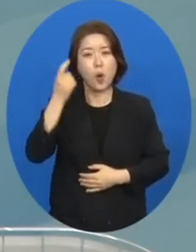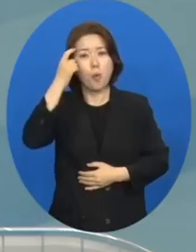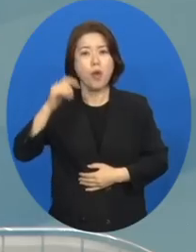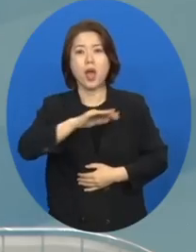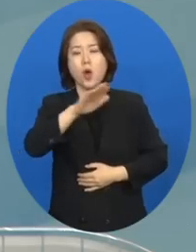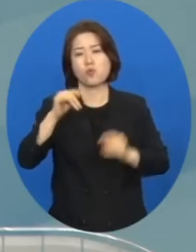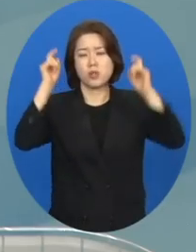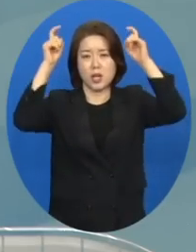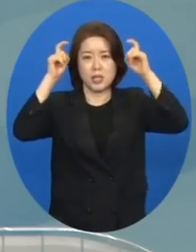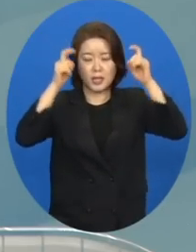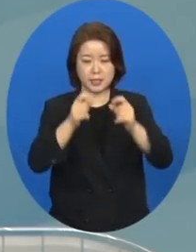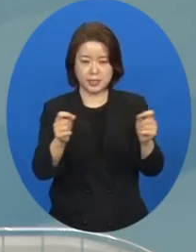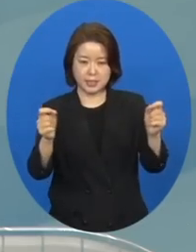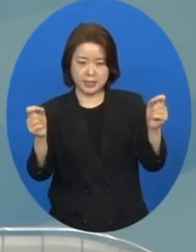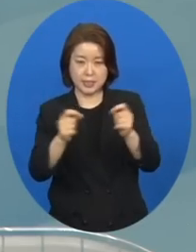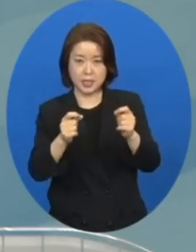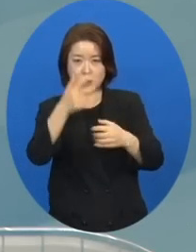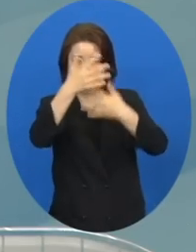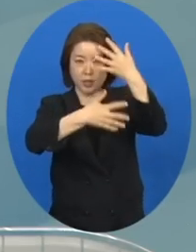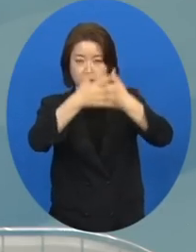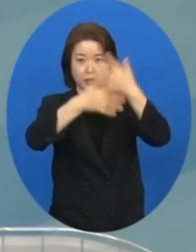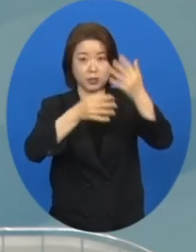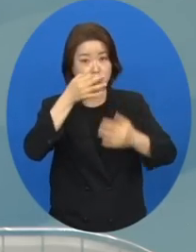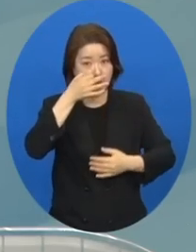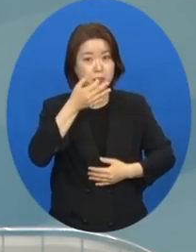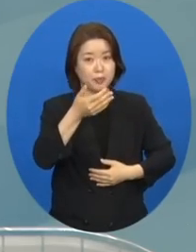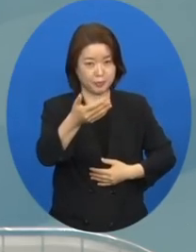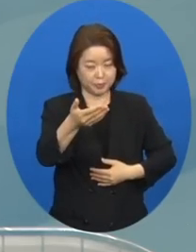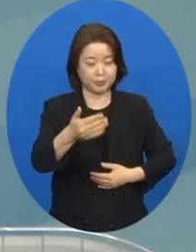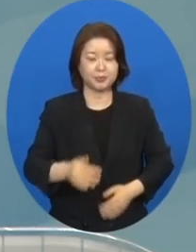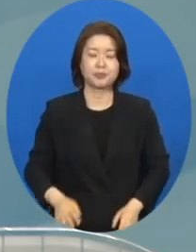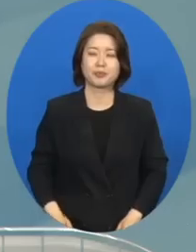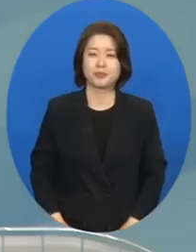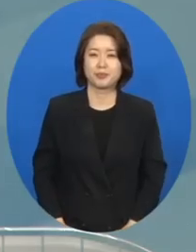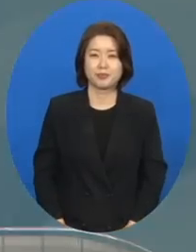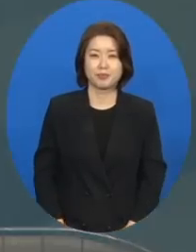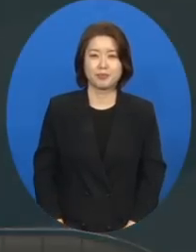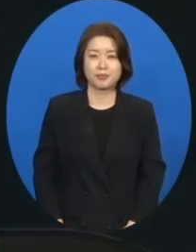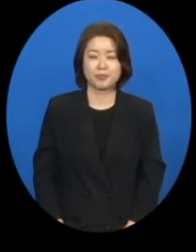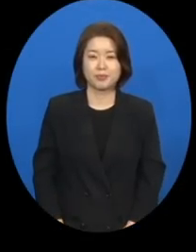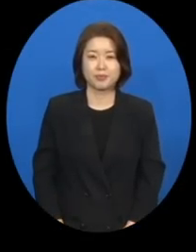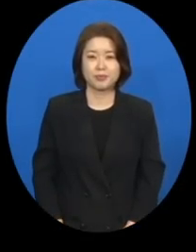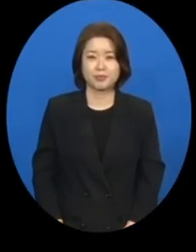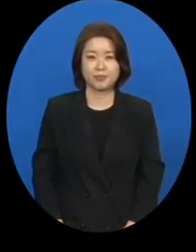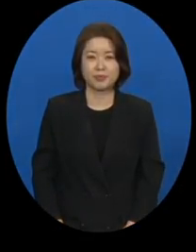짧게 보여주는 영상이 있는데 한번 그 영상을 먼저 보시도록 하겠습니다